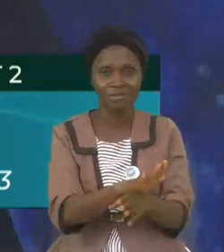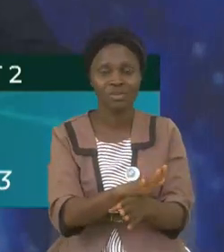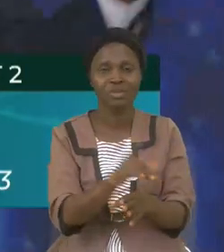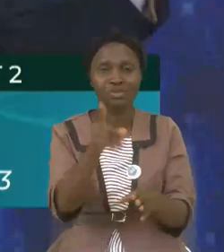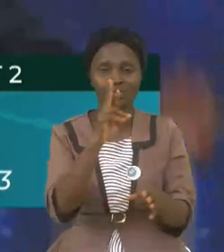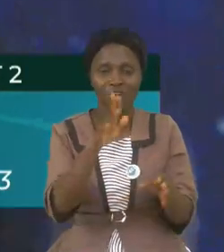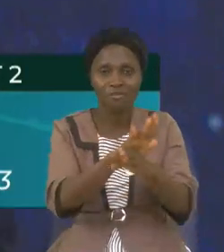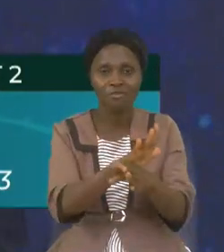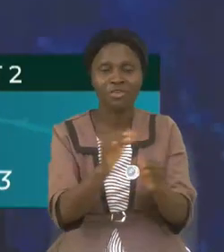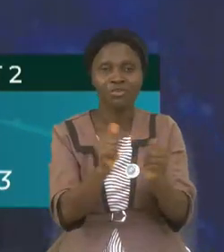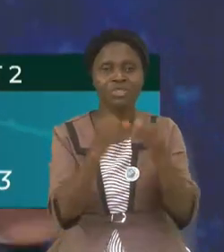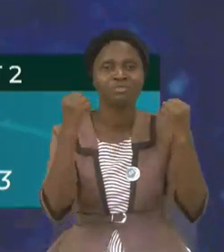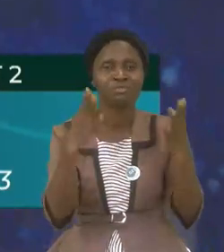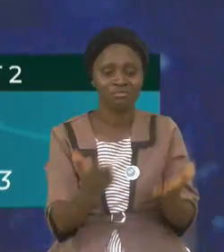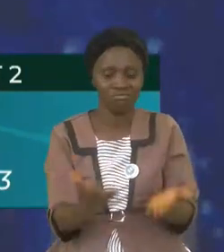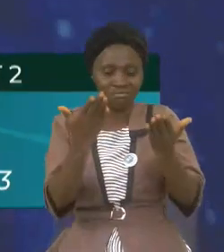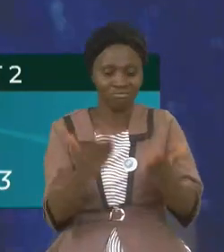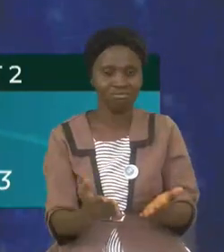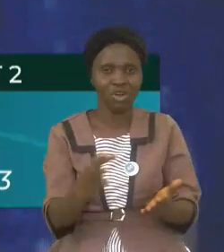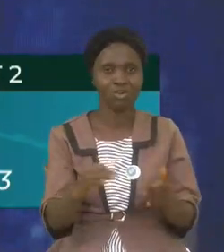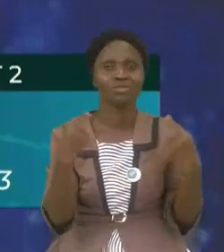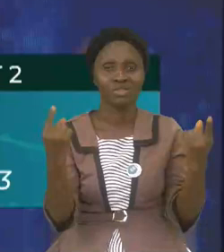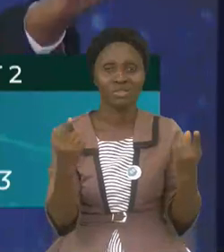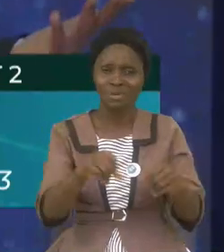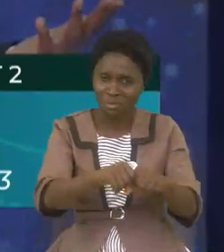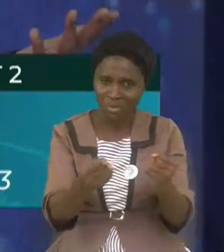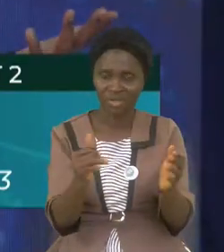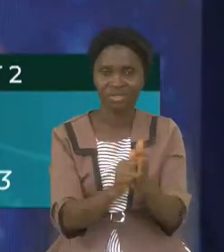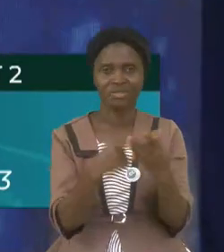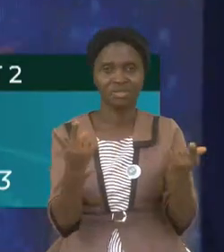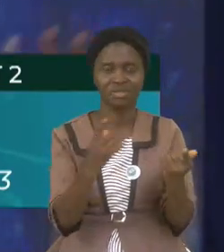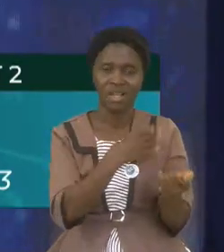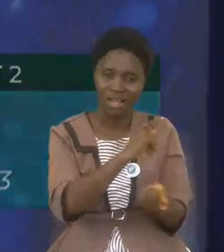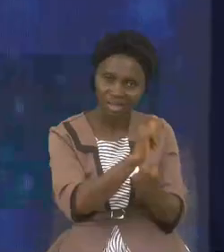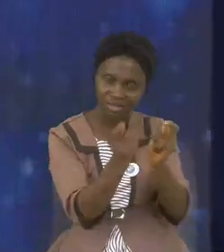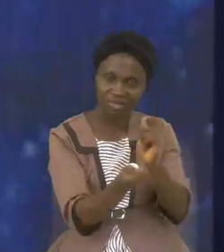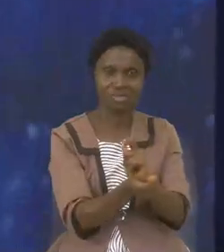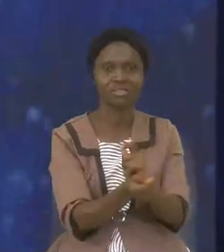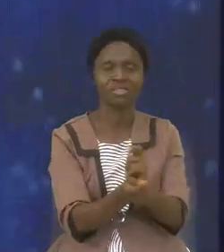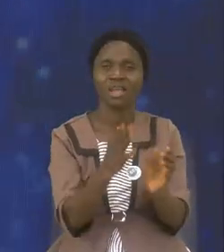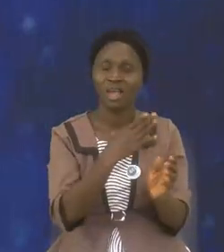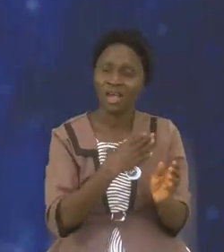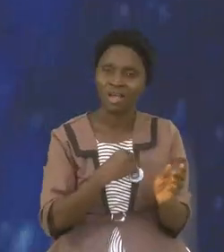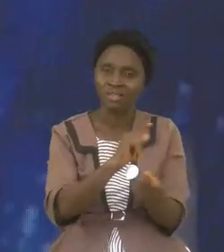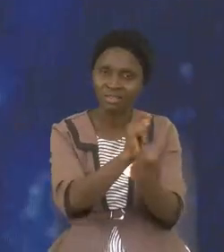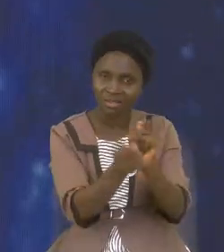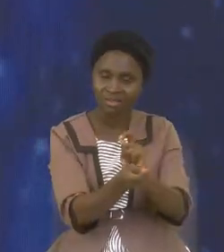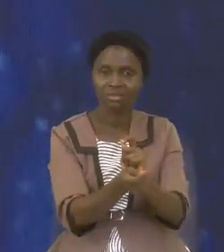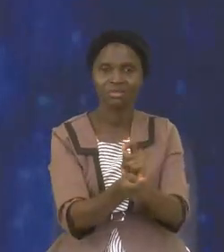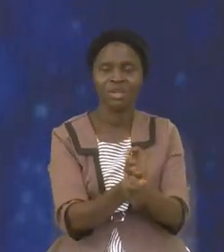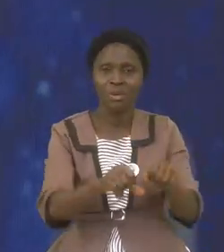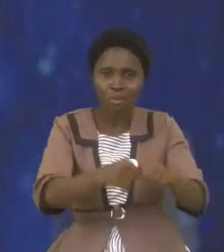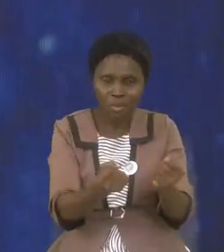t'ont conduit à ce niveau. Tu portes un fardeau de péché. Mets un terme à cela.